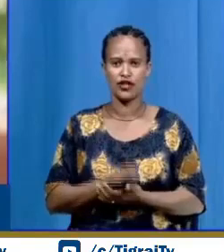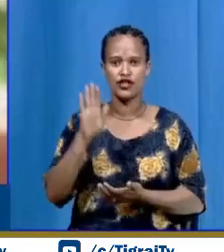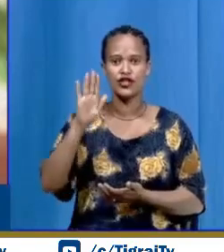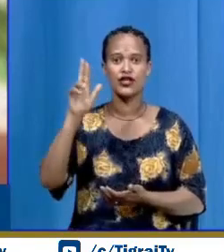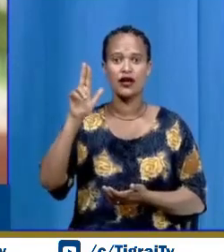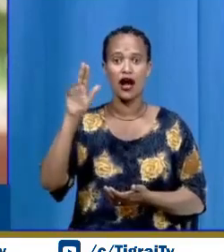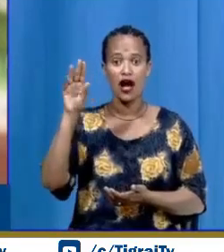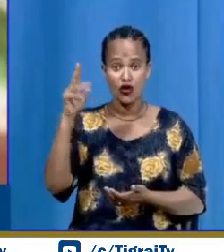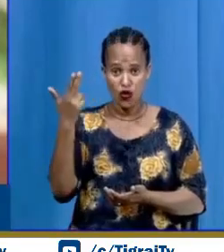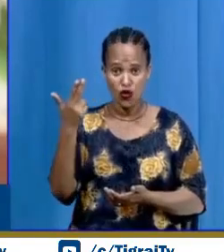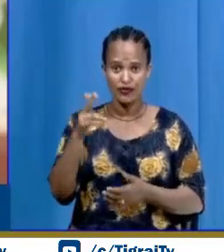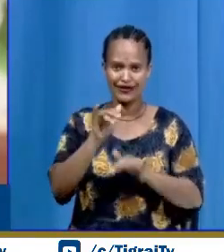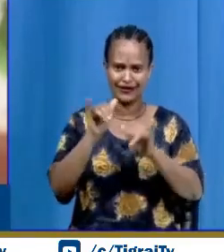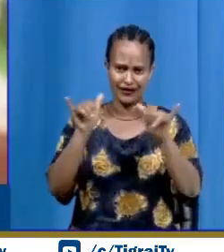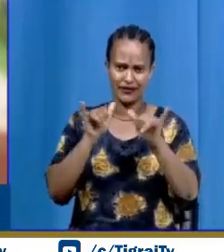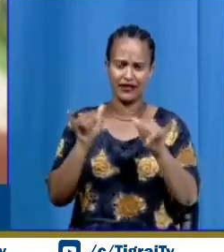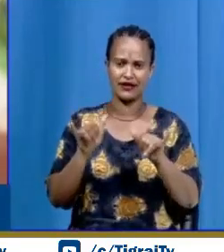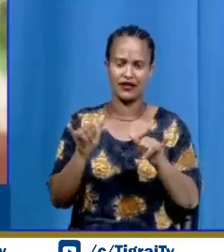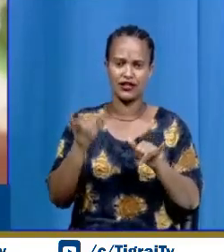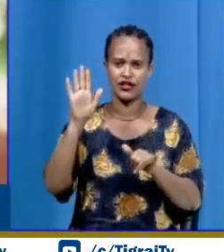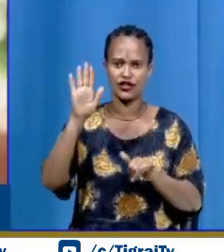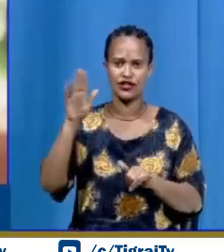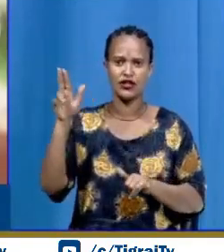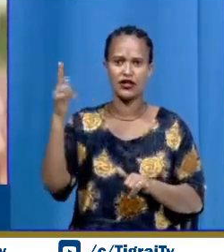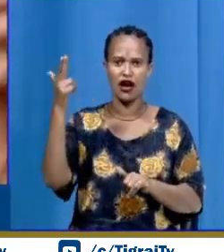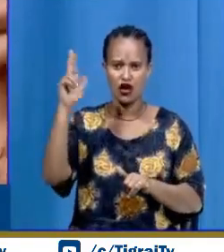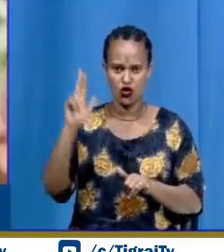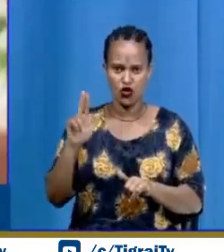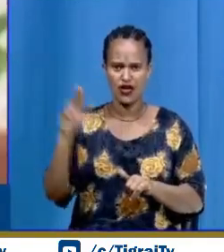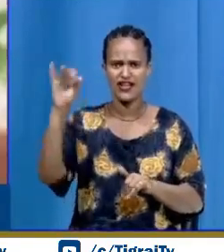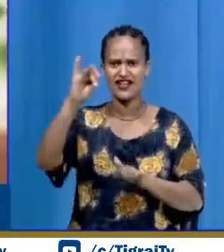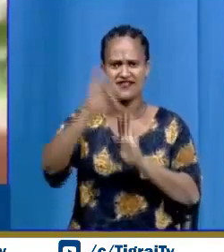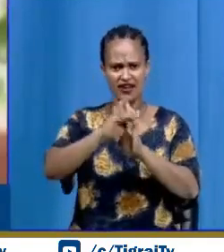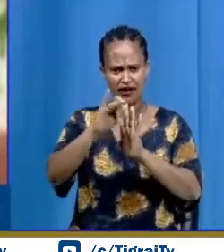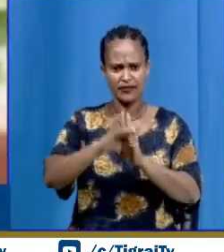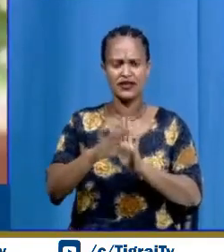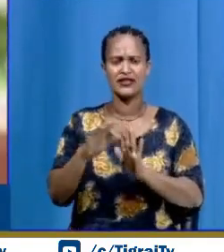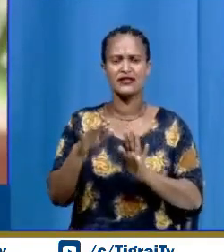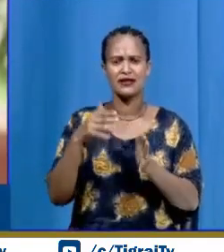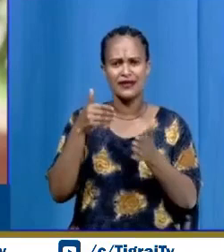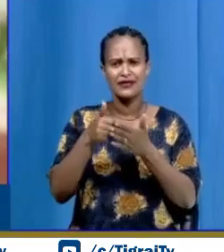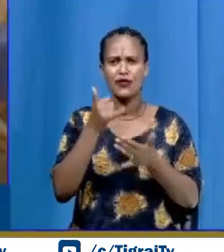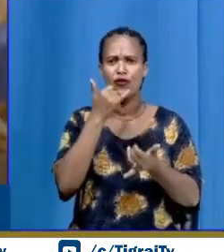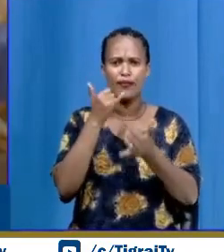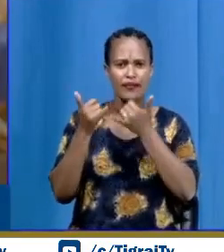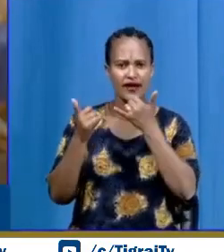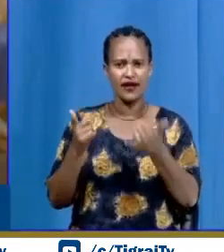ሸራሮ ብተመሳሳለ መንገዲ ሸራሮ ዝገበሮ ደብዳብ ኣብ ሸራሮ ዘብፅሖ በደል